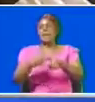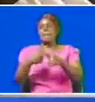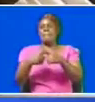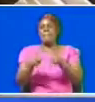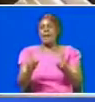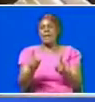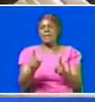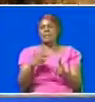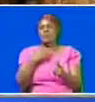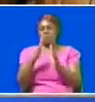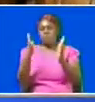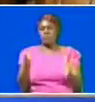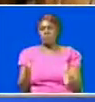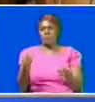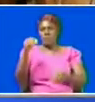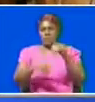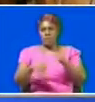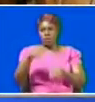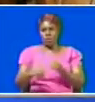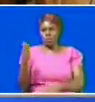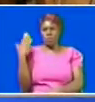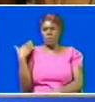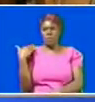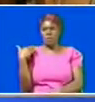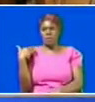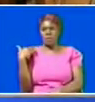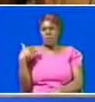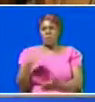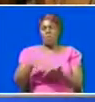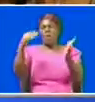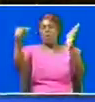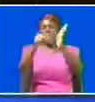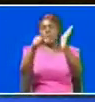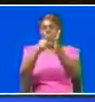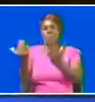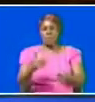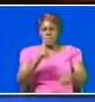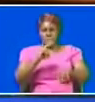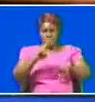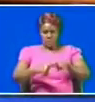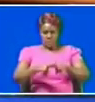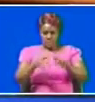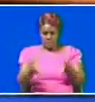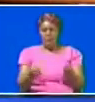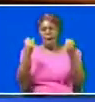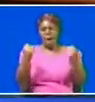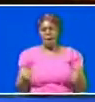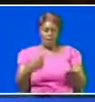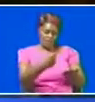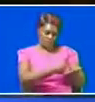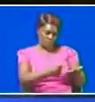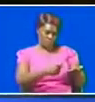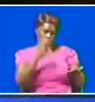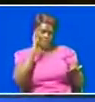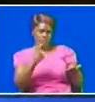za kutumia madawati kwenye uchaguzi mkuu uliopita zilizidisha masaibu yao. Venye unakaa hapa ni ngumu kuandika, hata